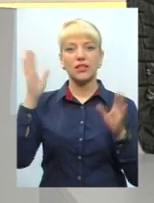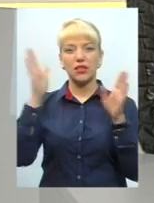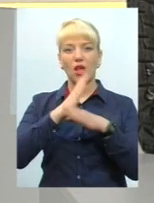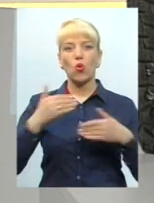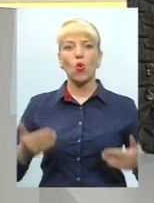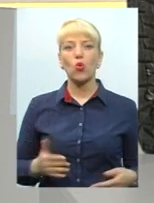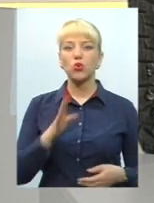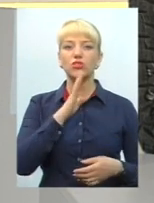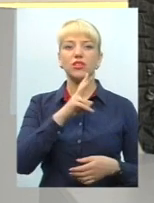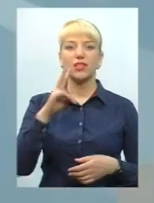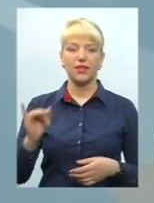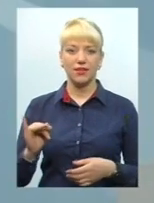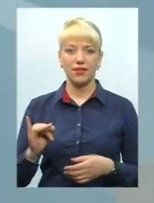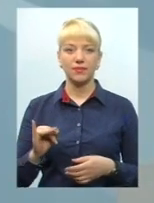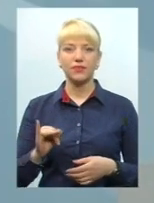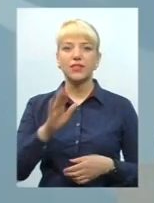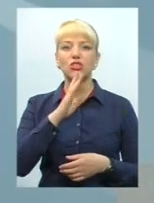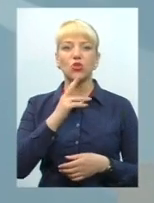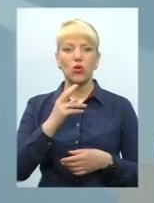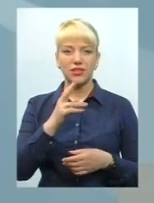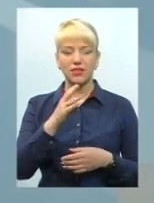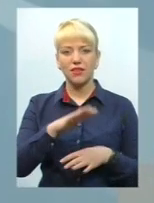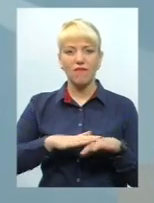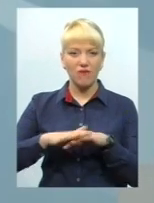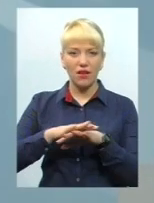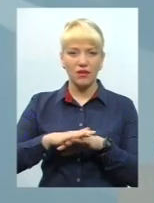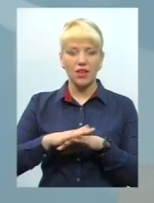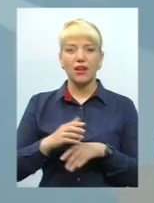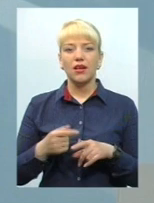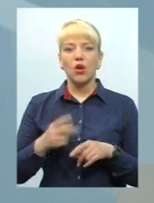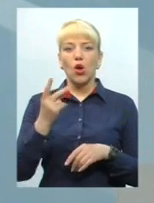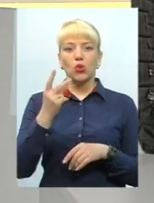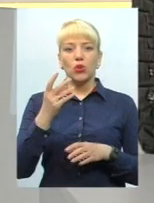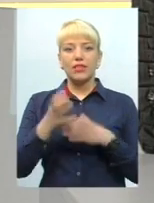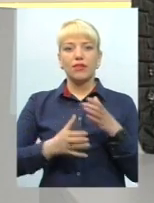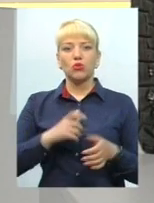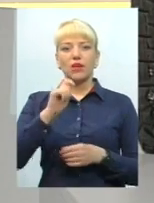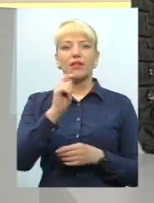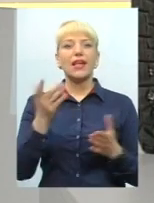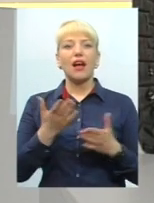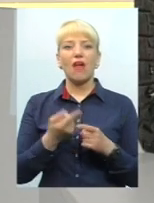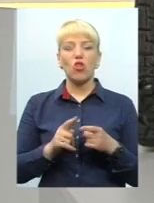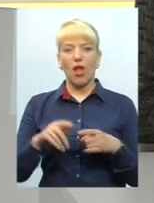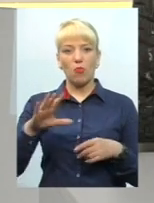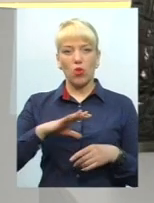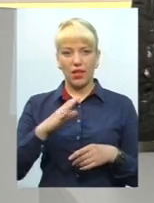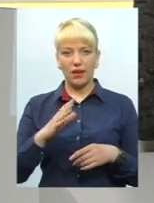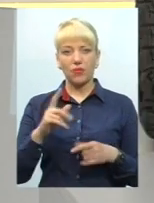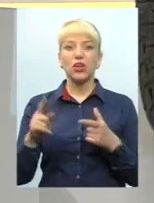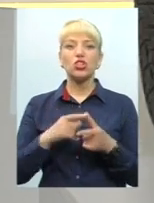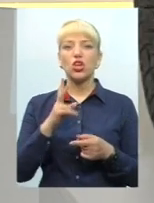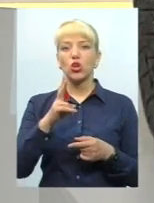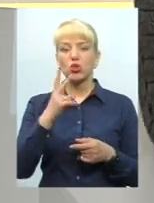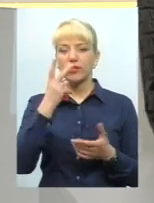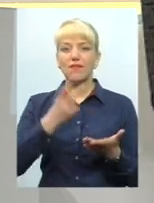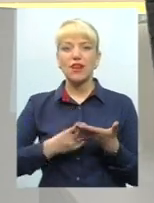жінки, долю жіноцтва у Другій світовій війні, яка вона була? І чи хтось зважав